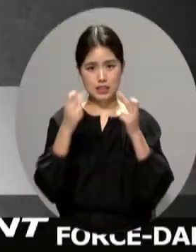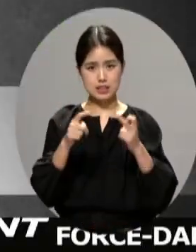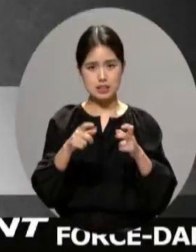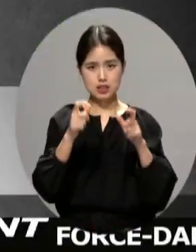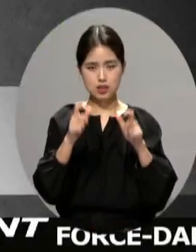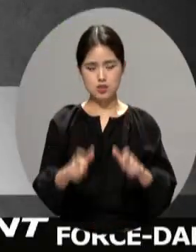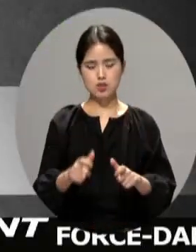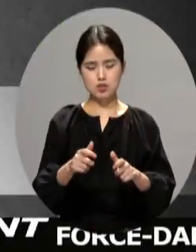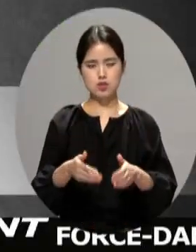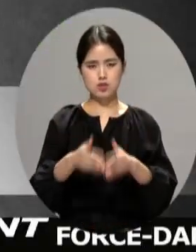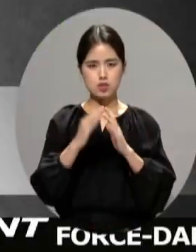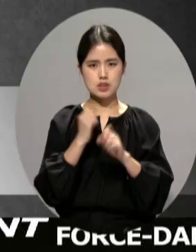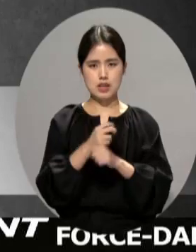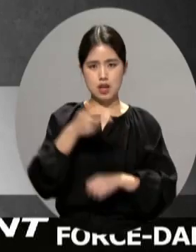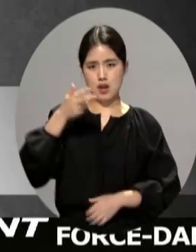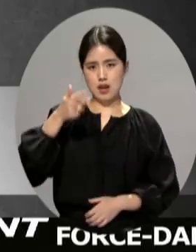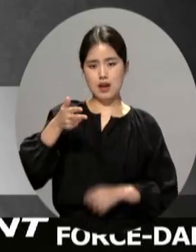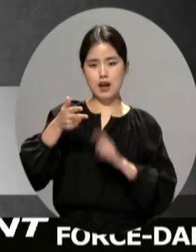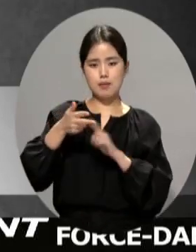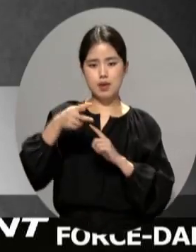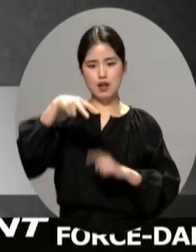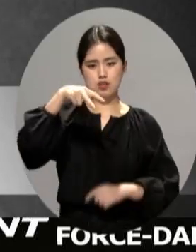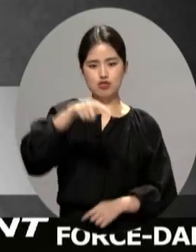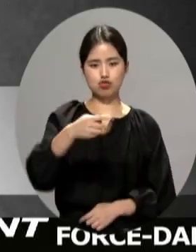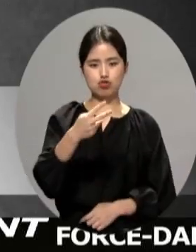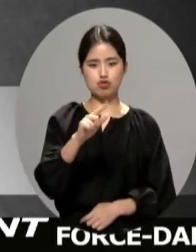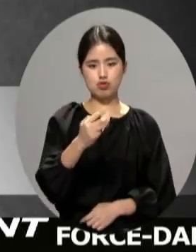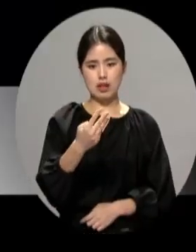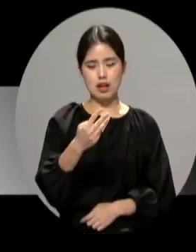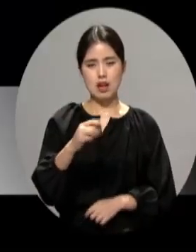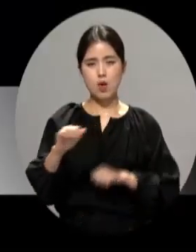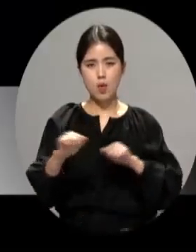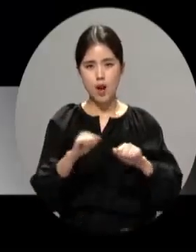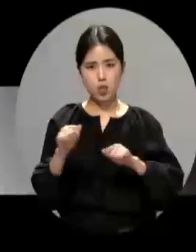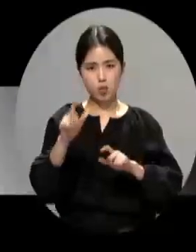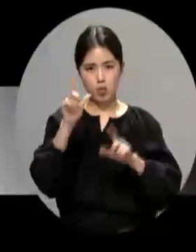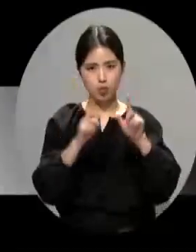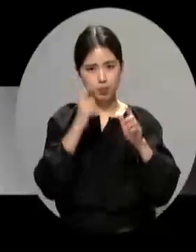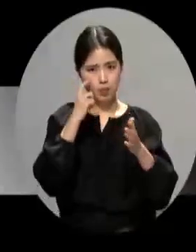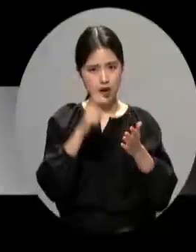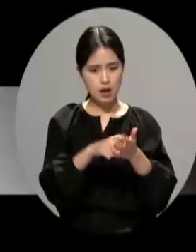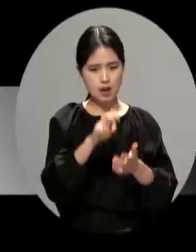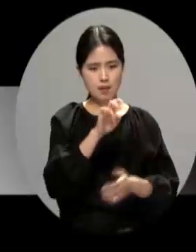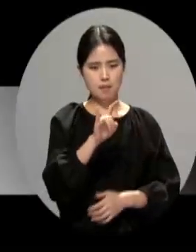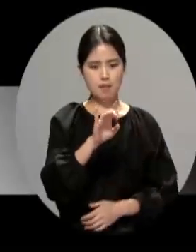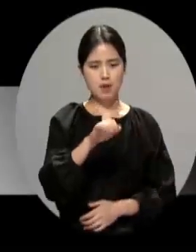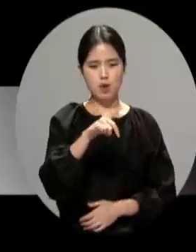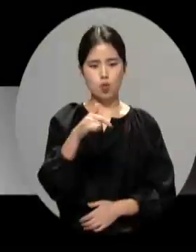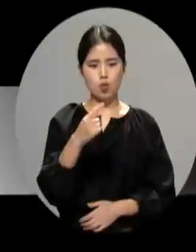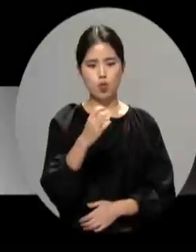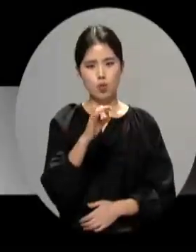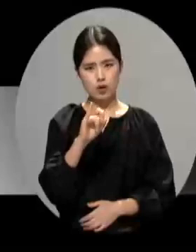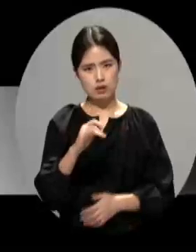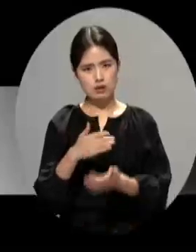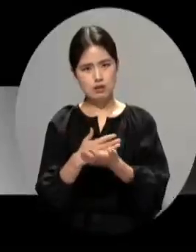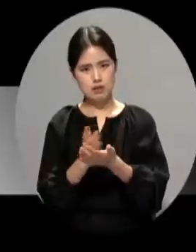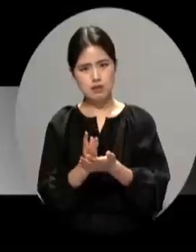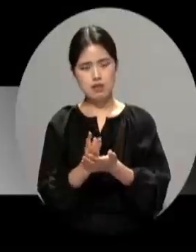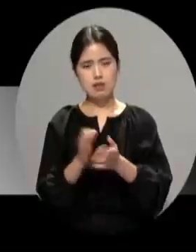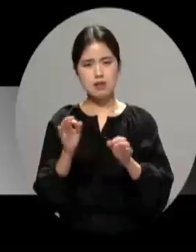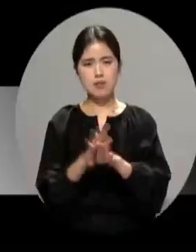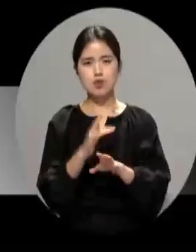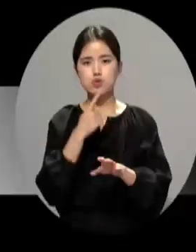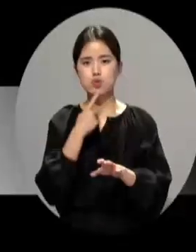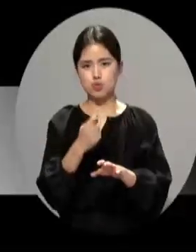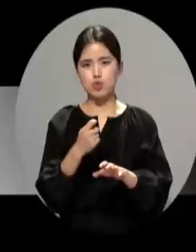왕궁면 주교재에 설치한 무인 카메라에 수달의 활동 모습이 포착됐고 맹꽁이와 두꺼비 원앙 등 멸종위기